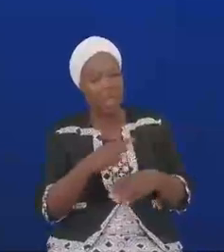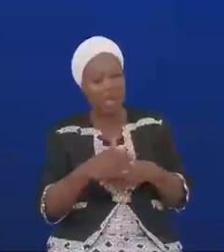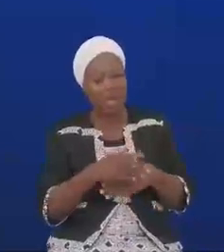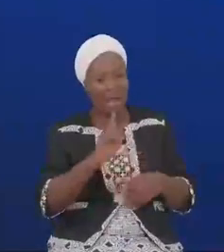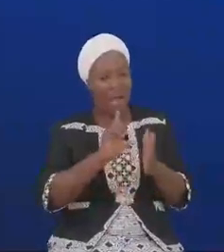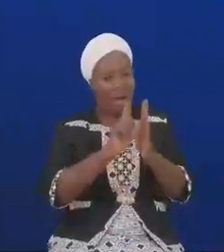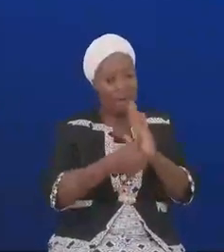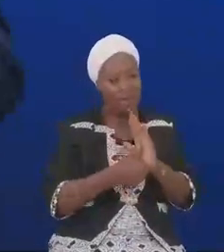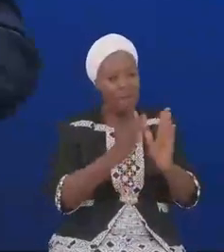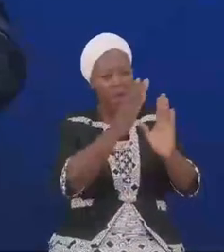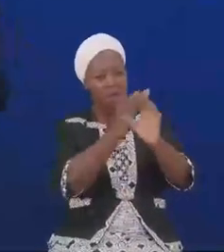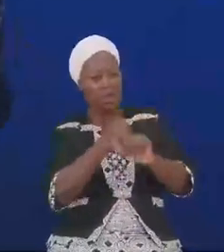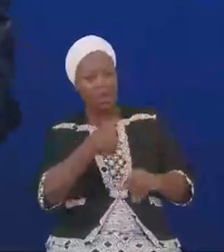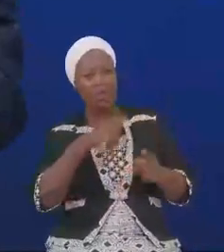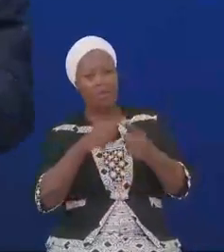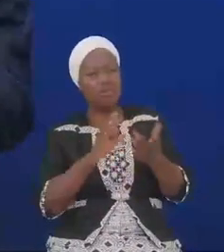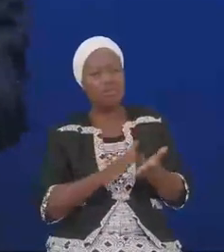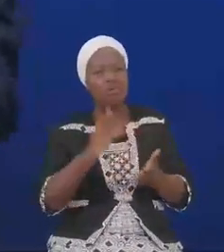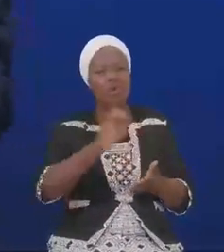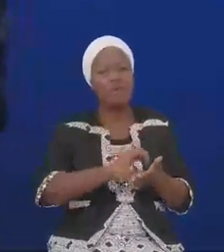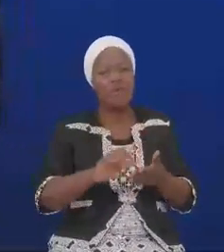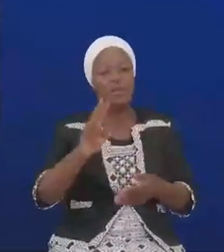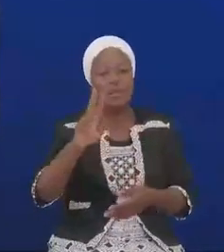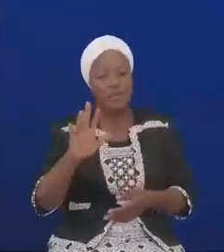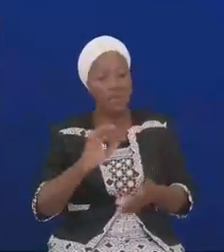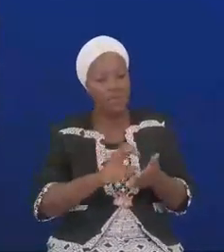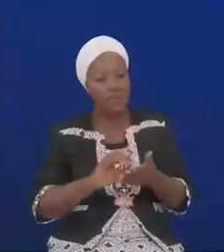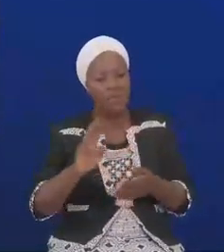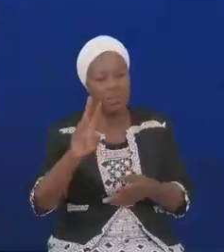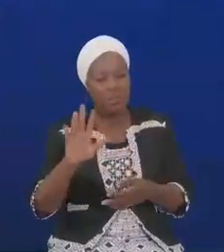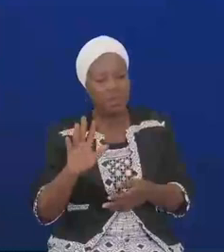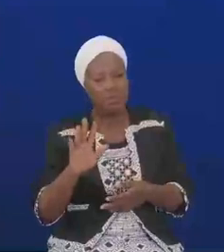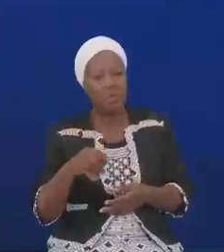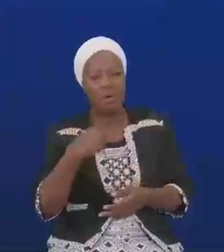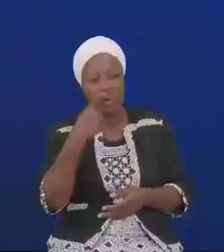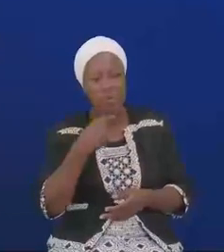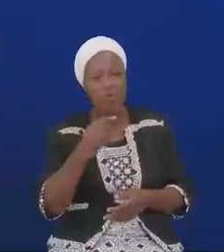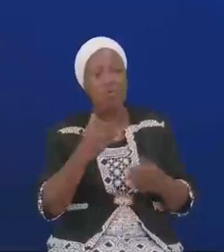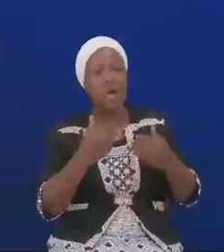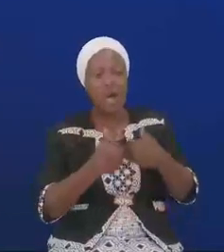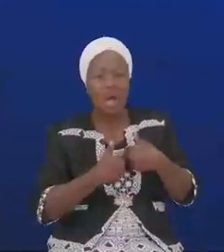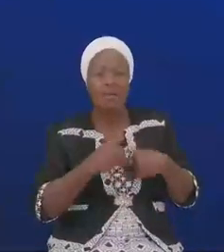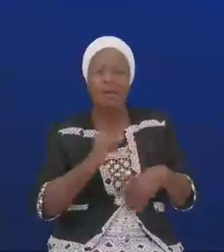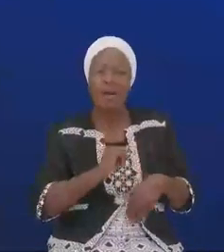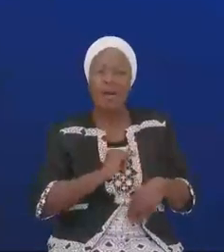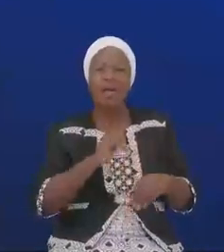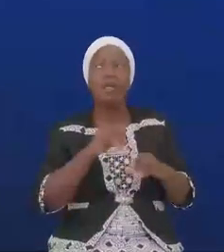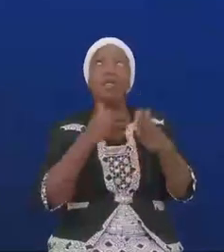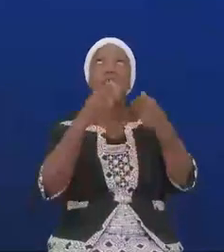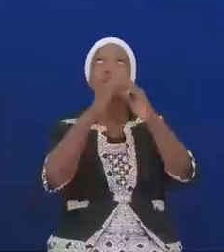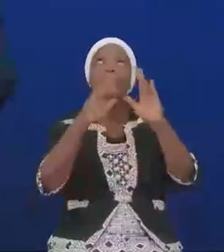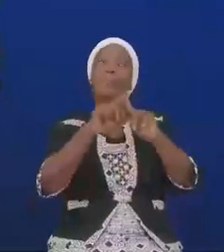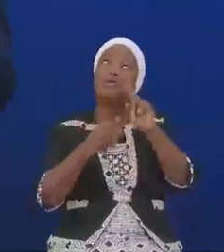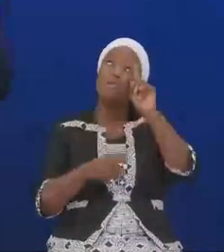me conduiras par ton conseil et puis tu me conduiras, tu me recevras dans la gloire. Verset 25.